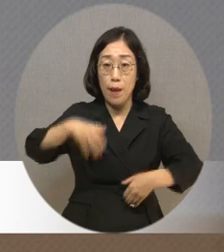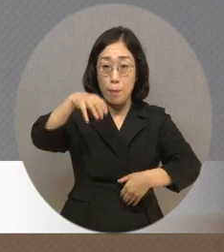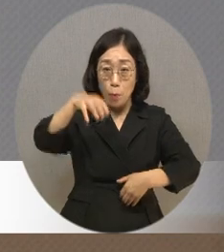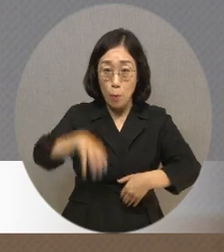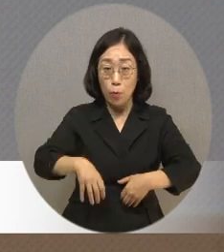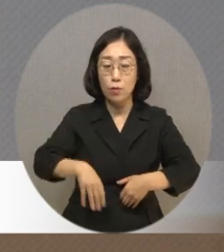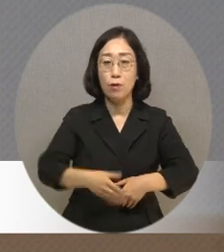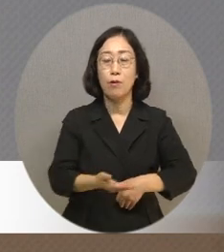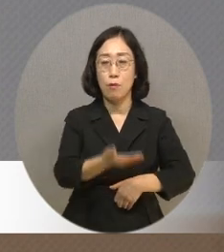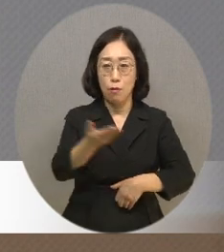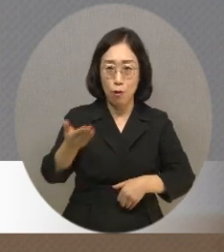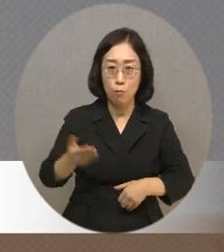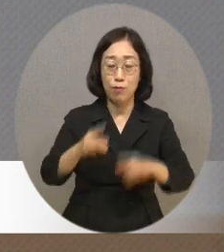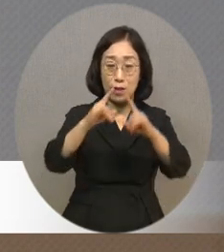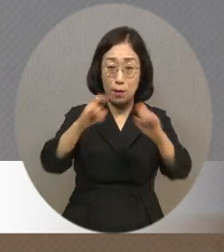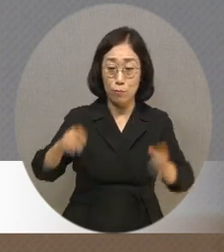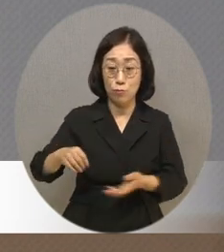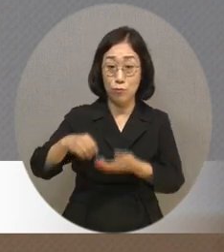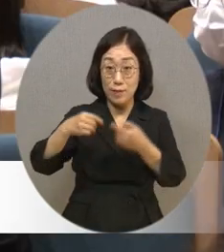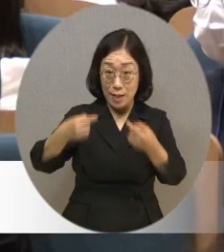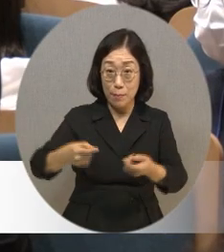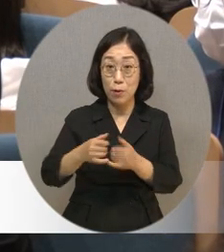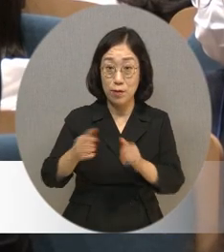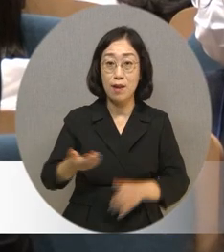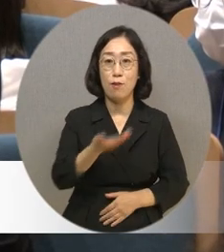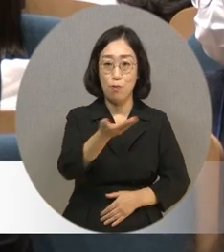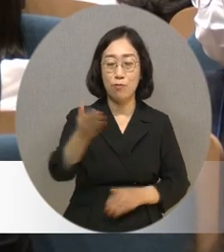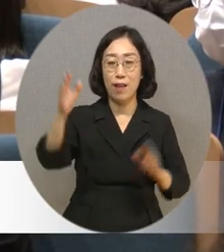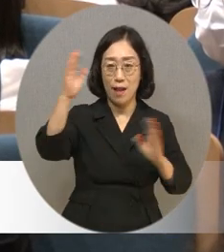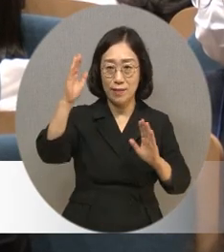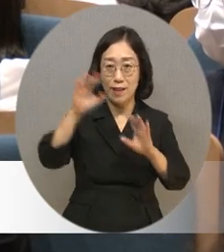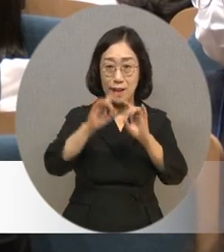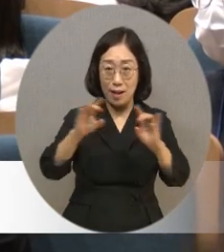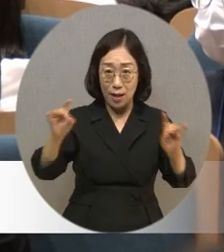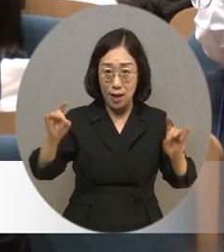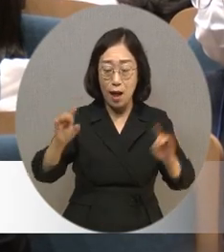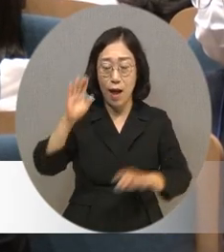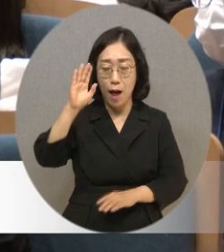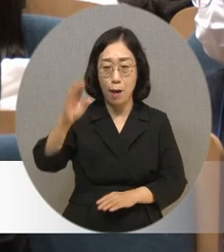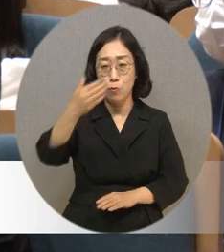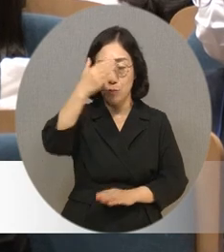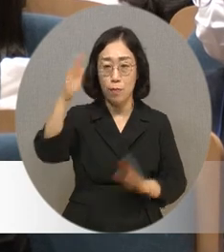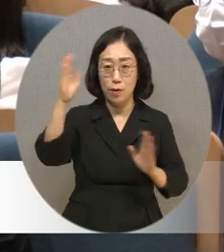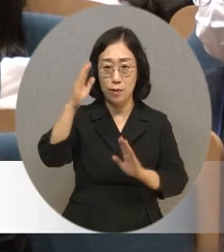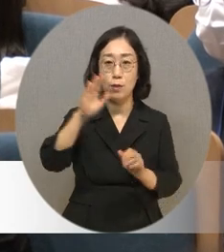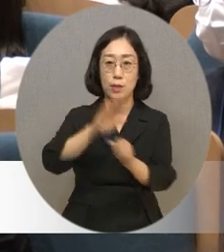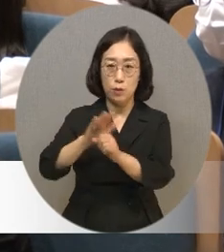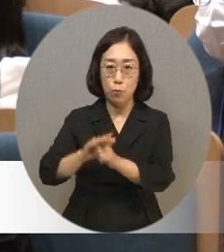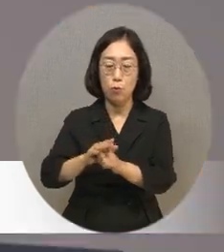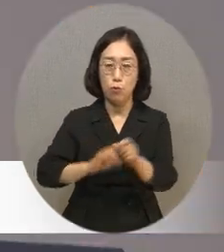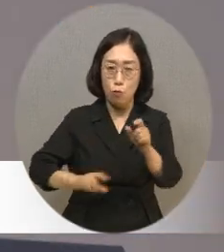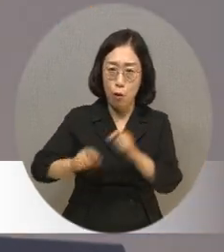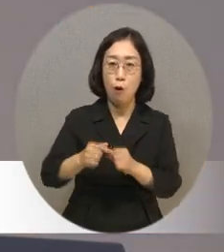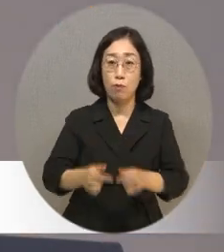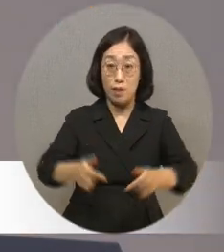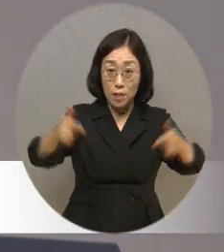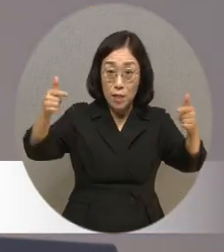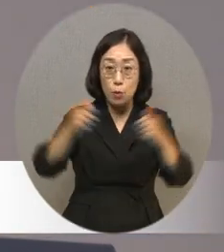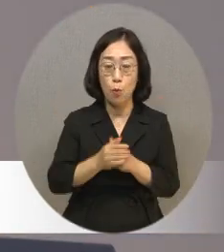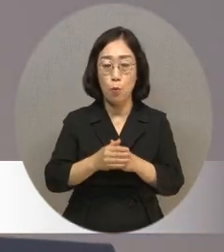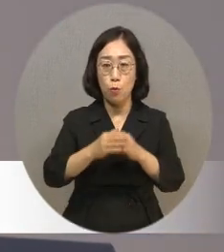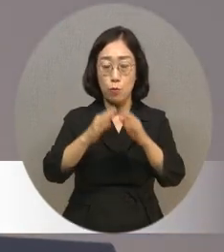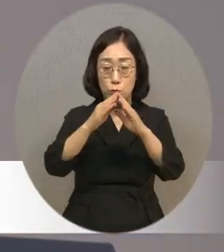바로 연기 참여자가 될 것이라며 앞으로도 청소년을 위한 지원에 적극적으로 나서고 특히